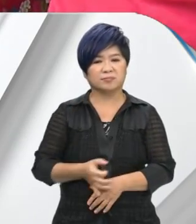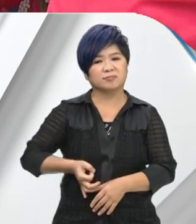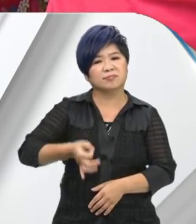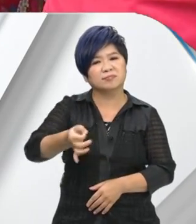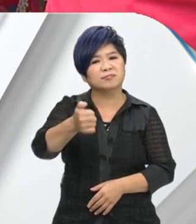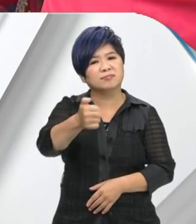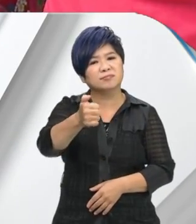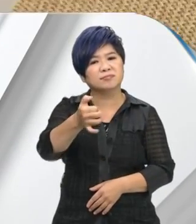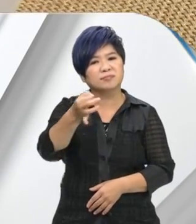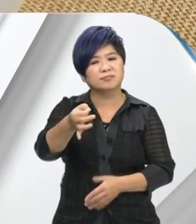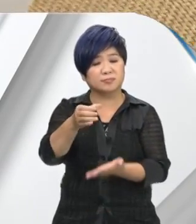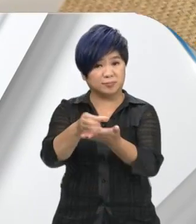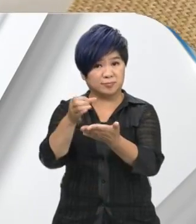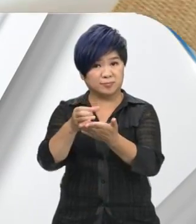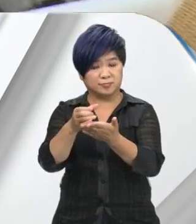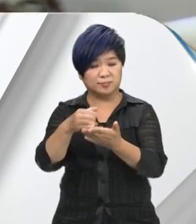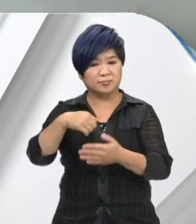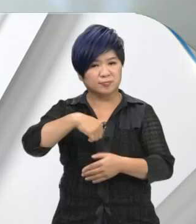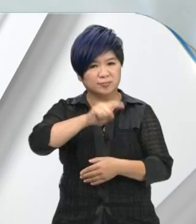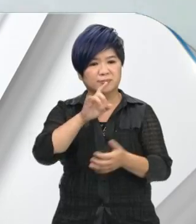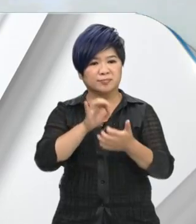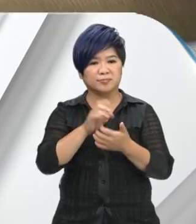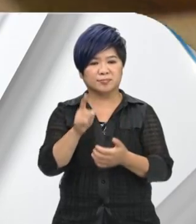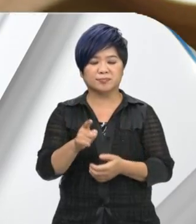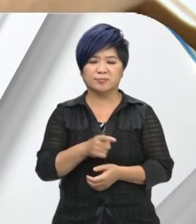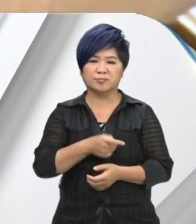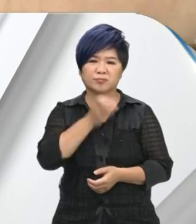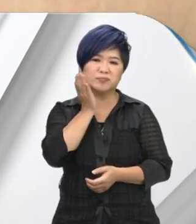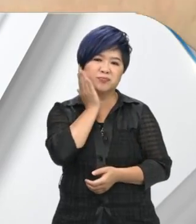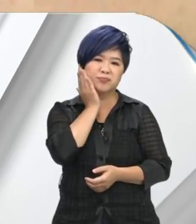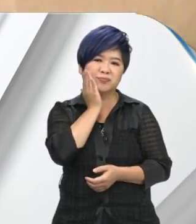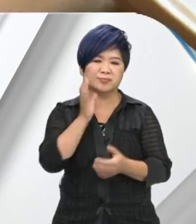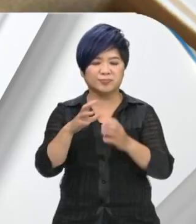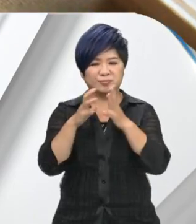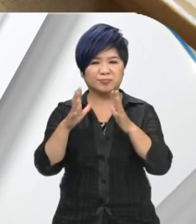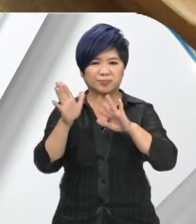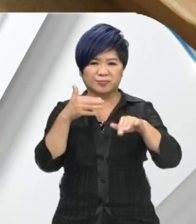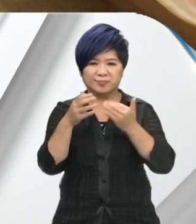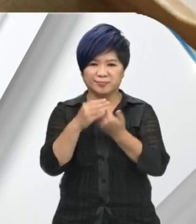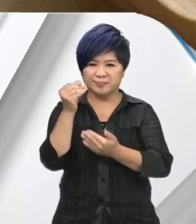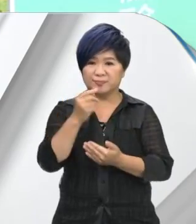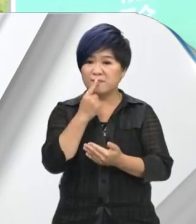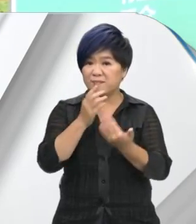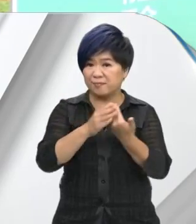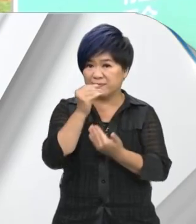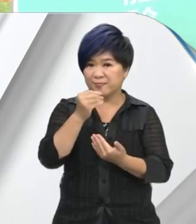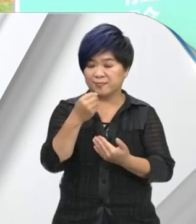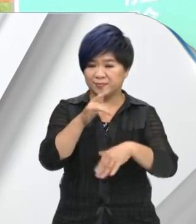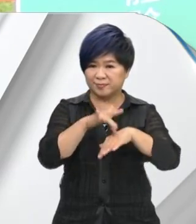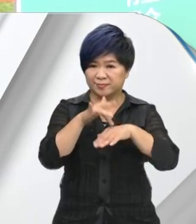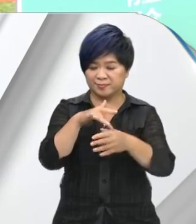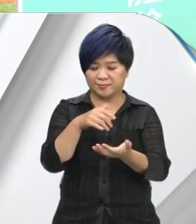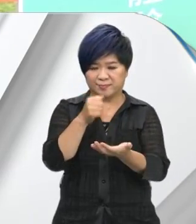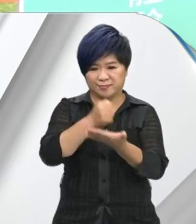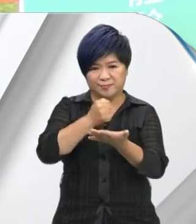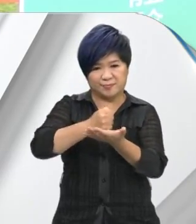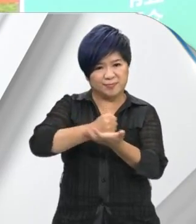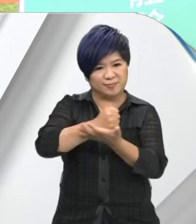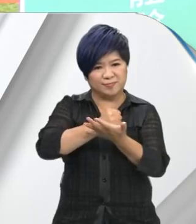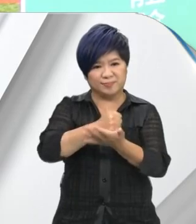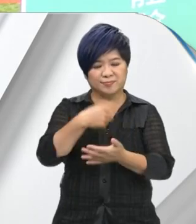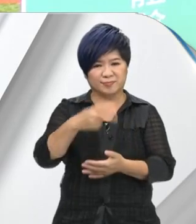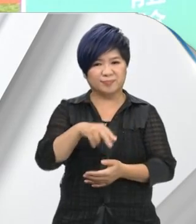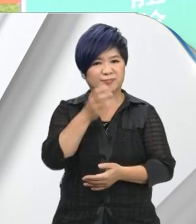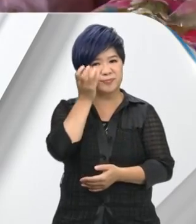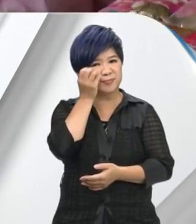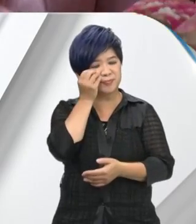杯，只是入场，先到品质安好嘅碰凤茶同凤茶，还是体验绿茶，同欣赏茶土表现的到，民